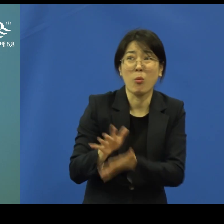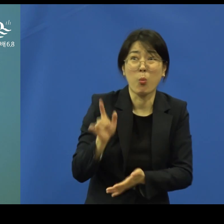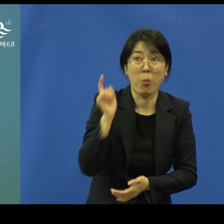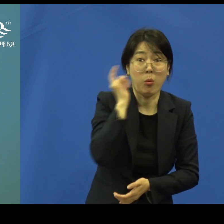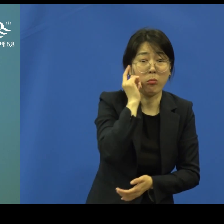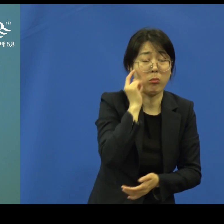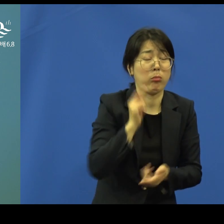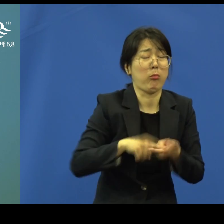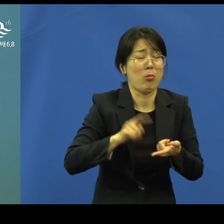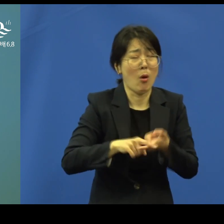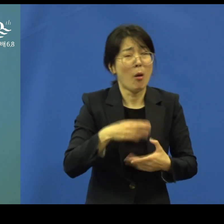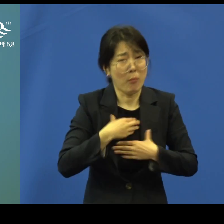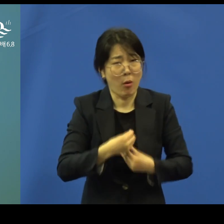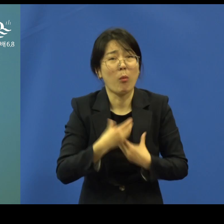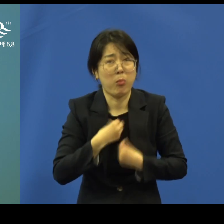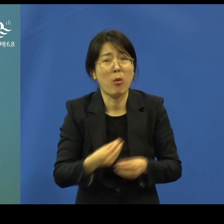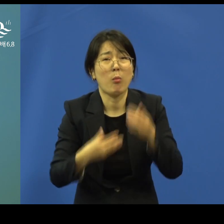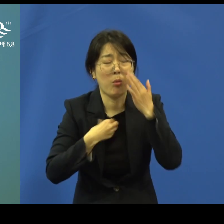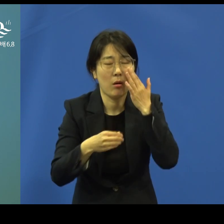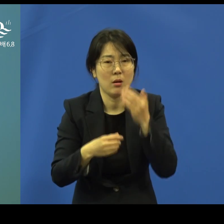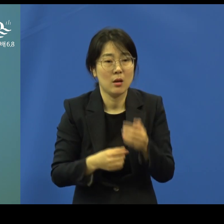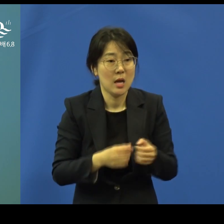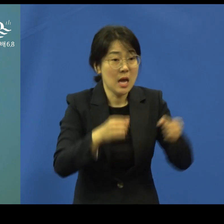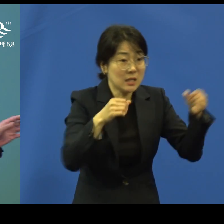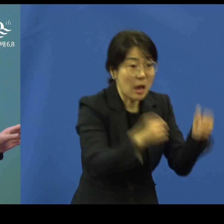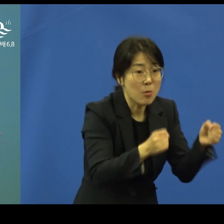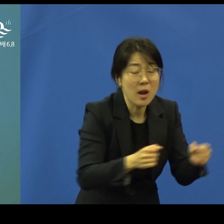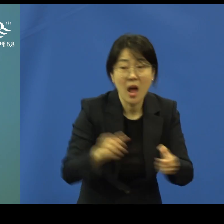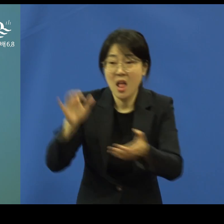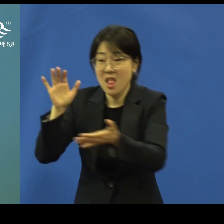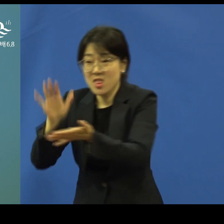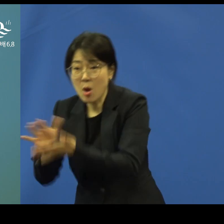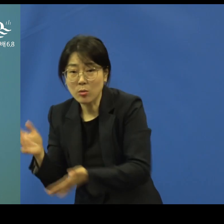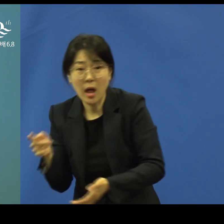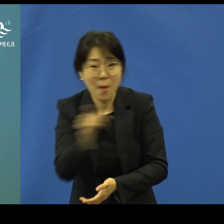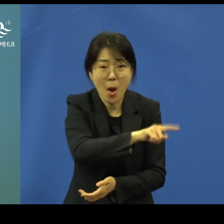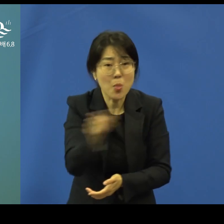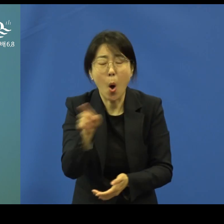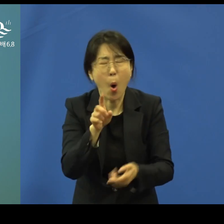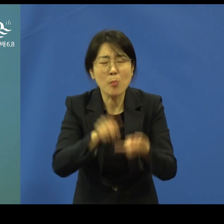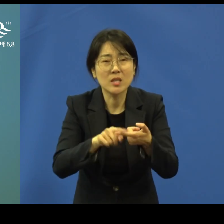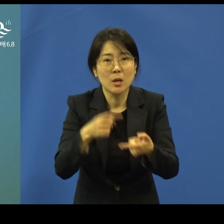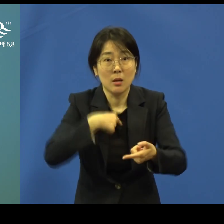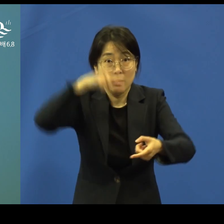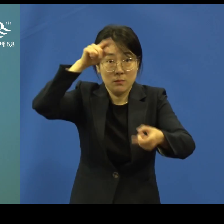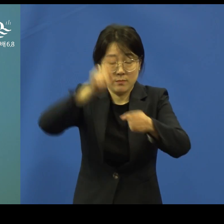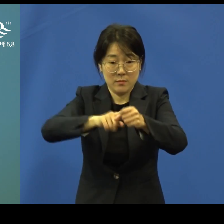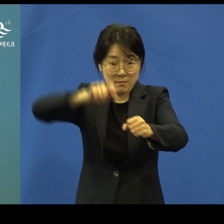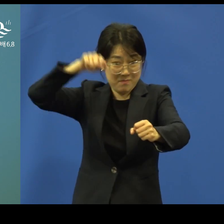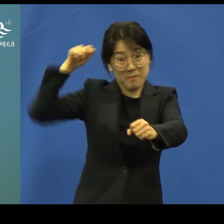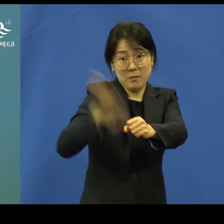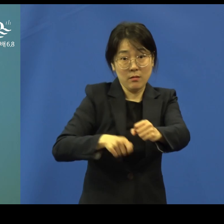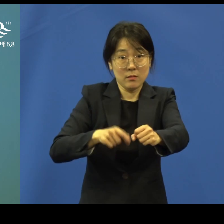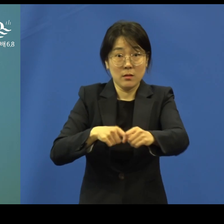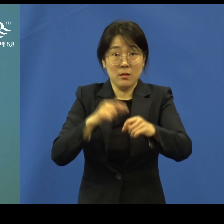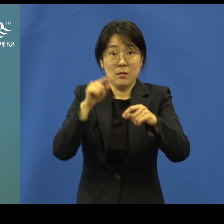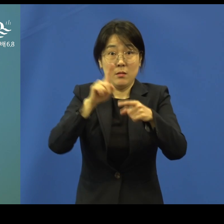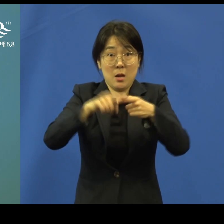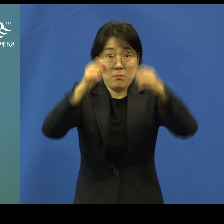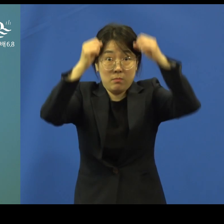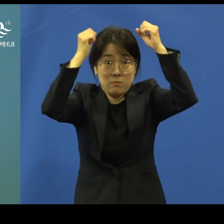만성적인 미지근함. 그러니까 차갑거나 뜨겁거나 할 방향으로 갈 가능성 없음. 그래서 미지근한 상태가 요지부동.